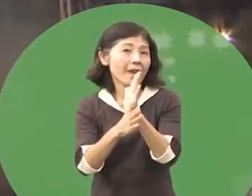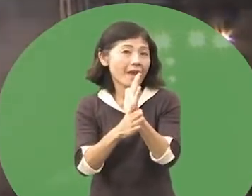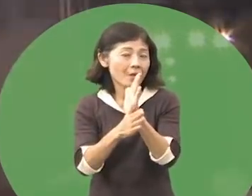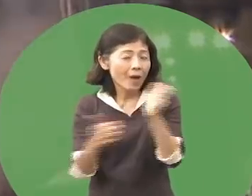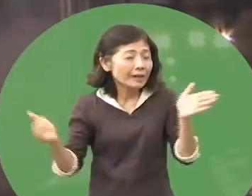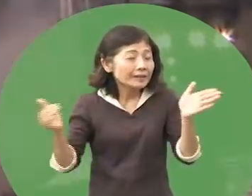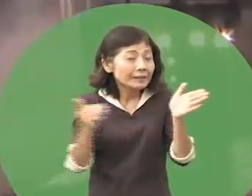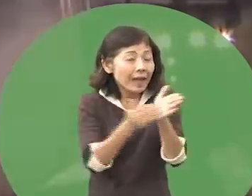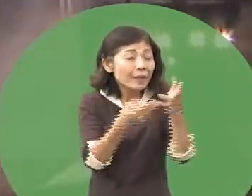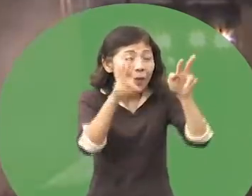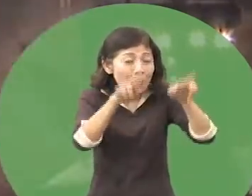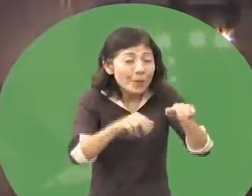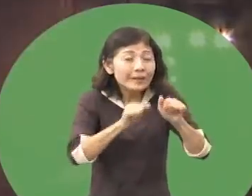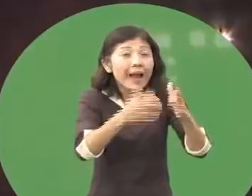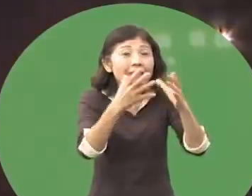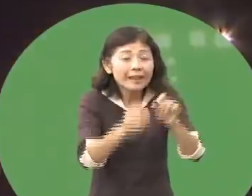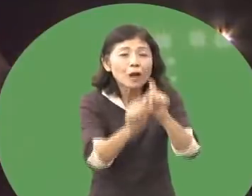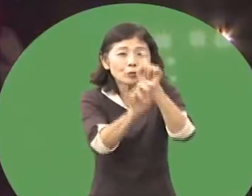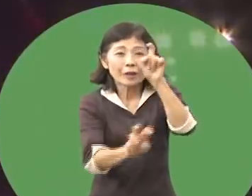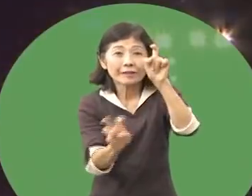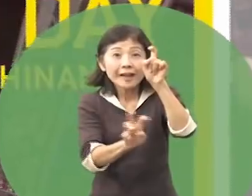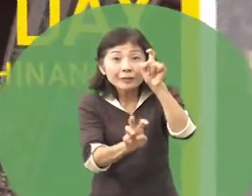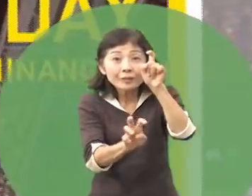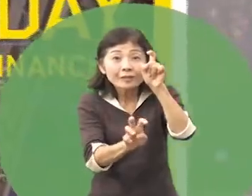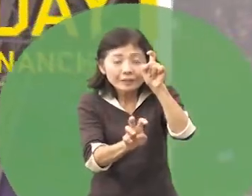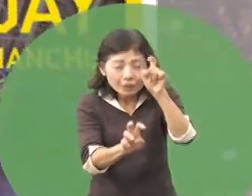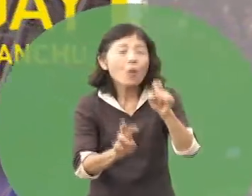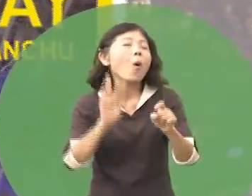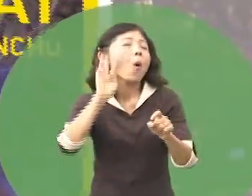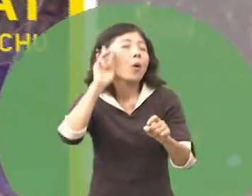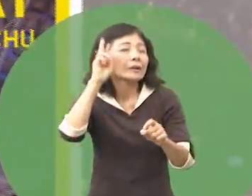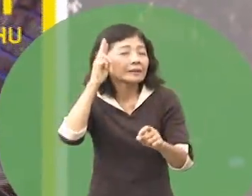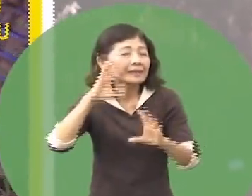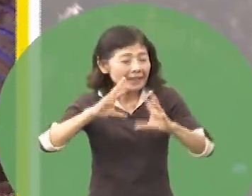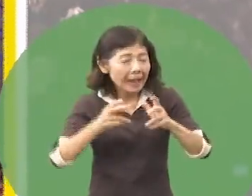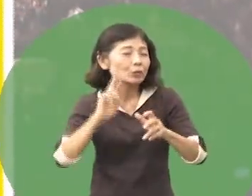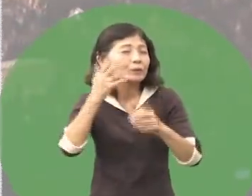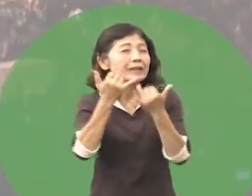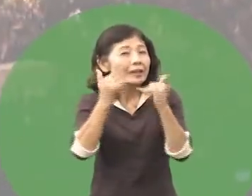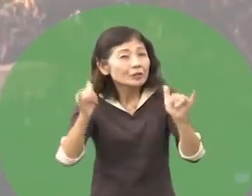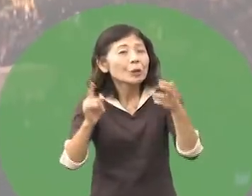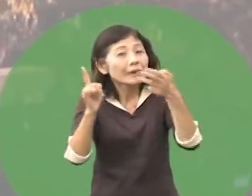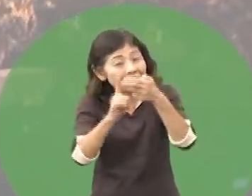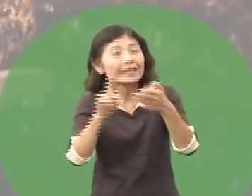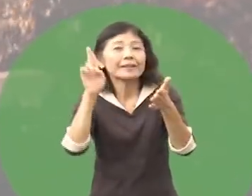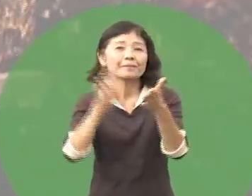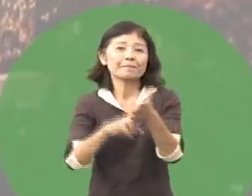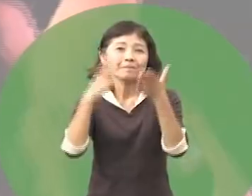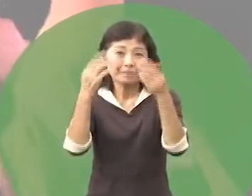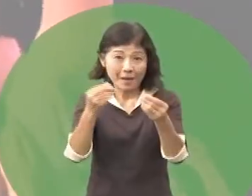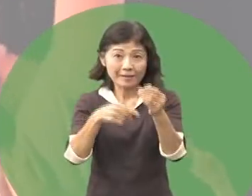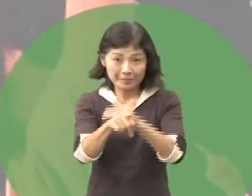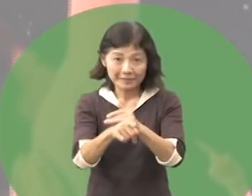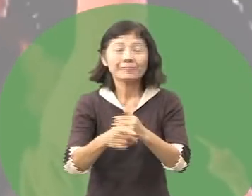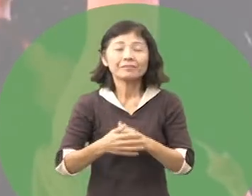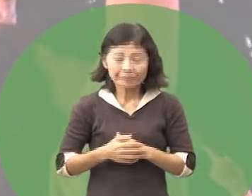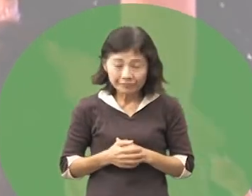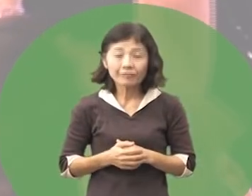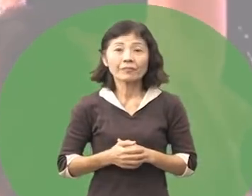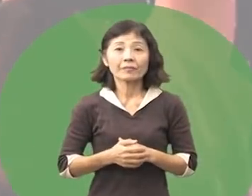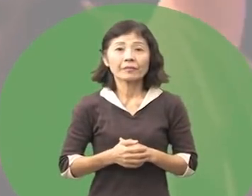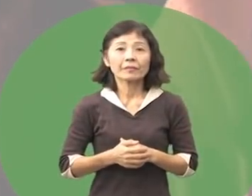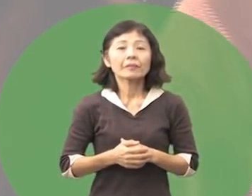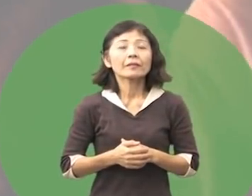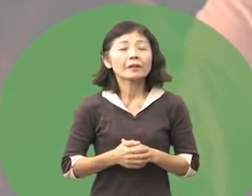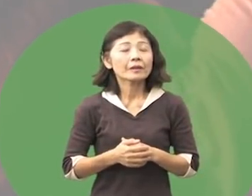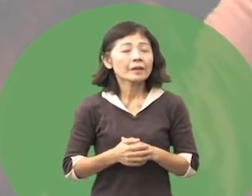ランドフィナーレが開催された10月30日を世界のウチナーンチュの日として制定しました。そ